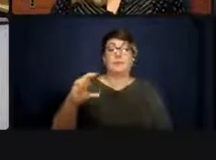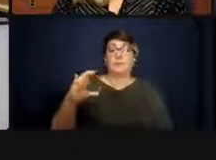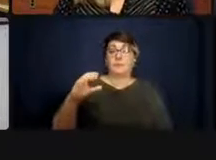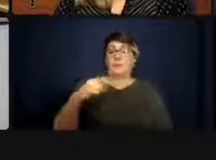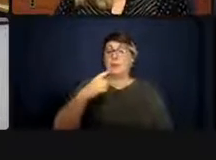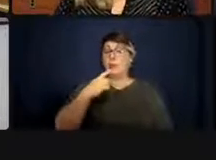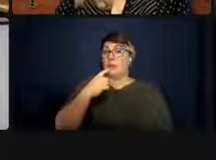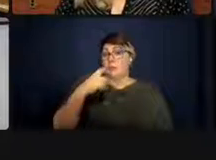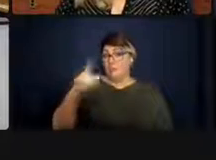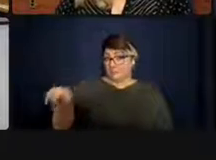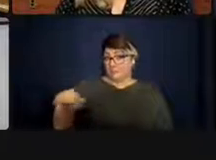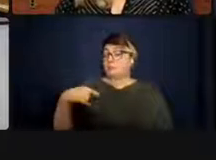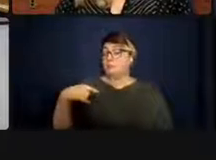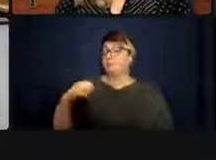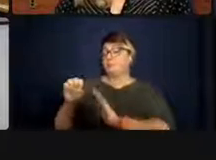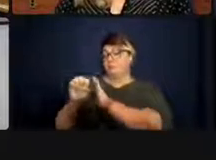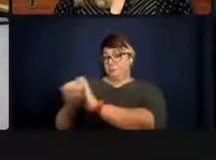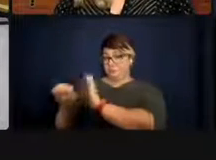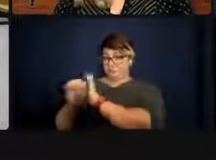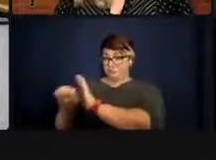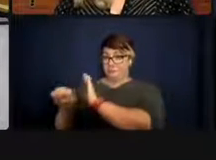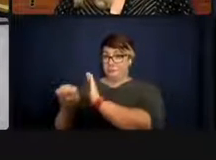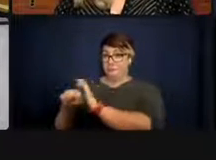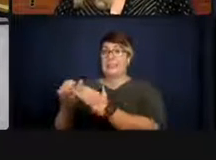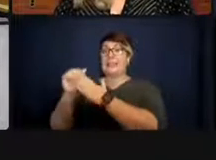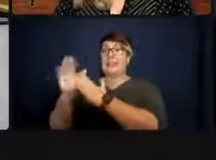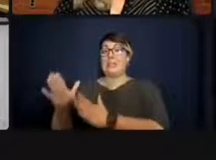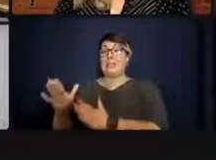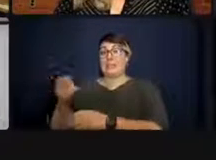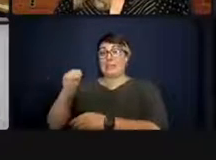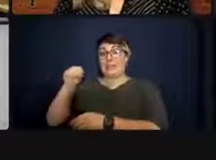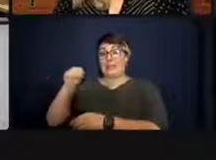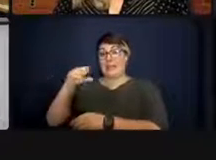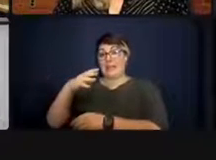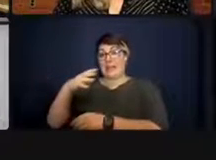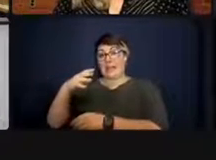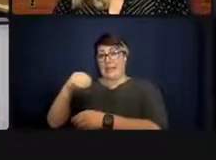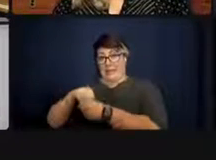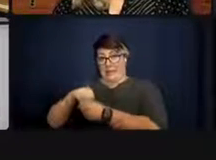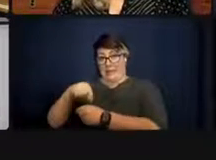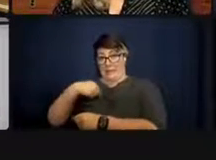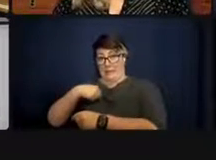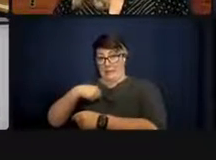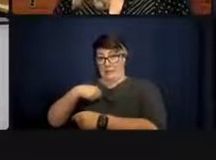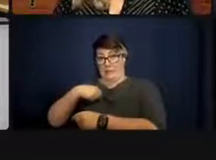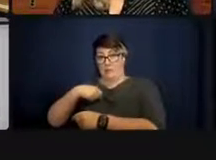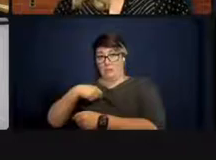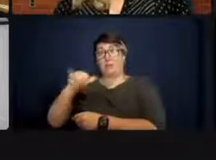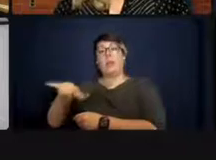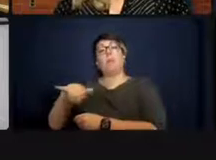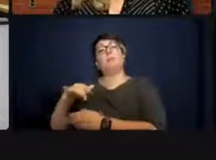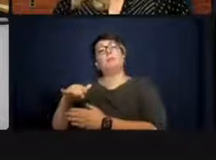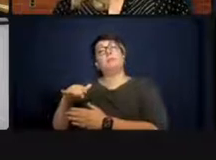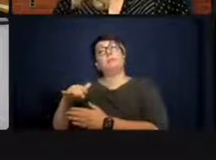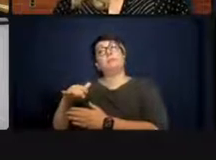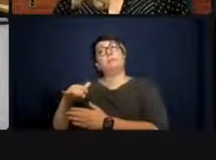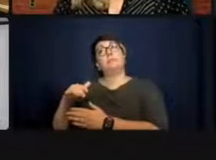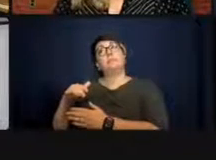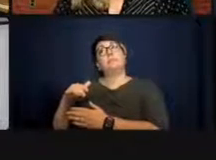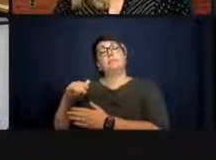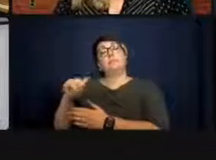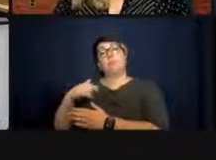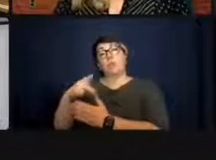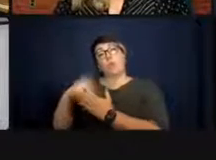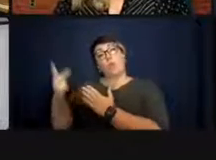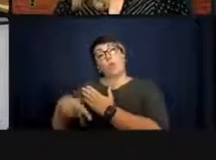مثال عن هذا الموضوع، مثال فقط. مثلا برنامج ليدر ريتمي، هذا برنامج في